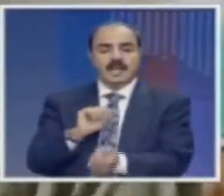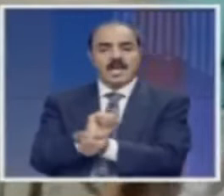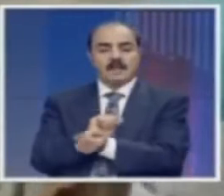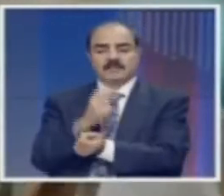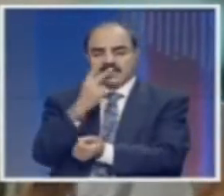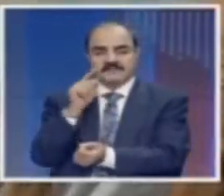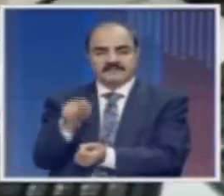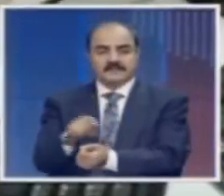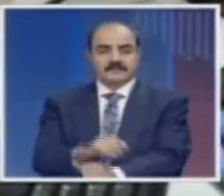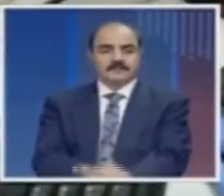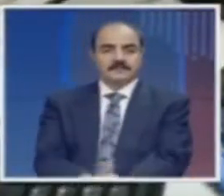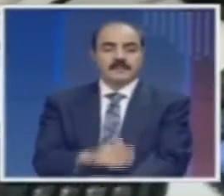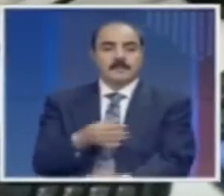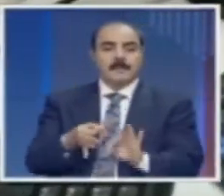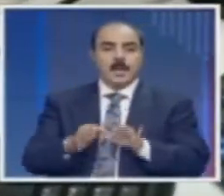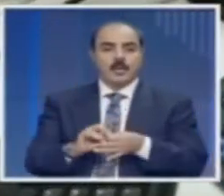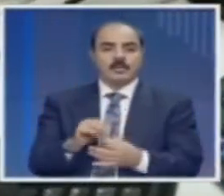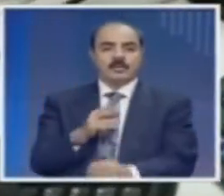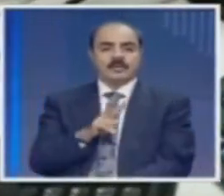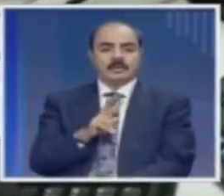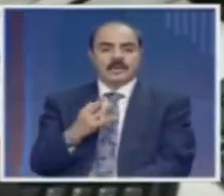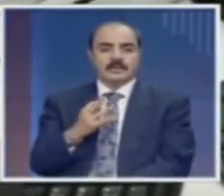و778,932 حكم حبس